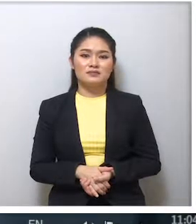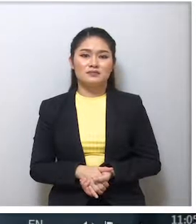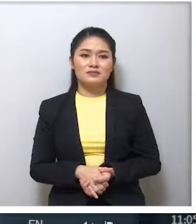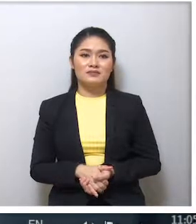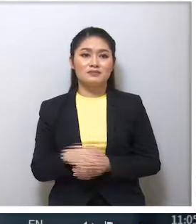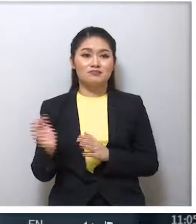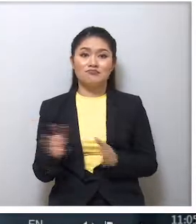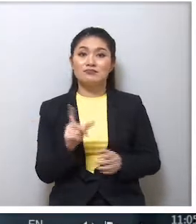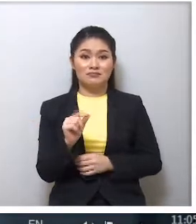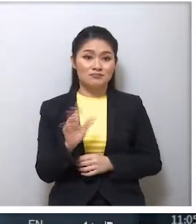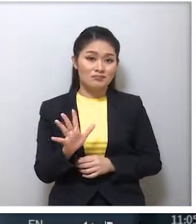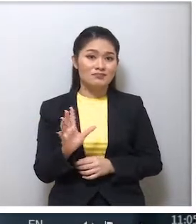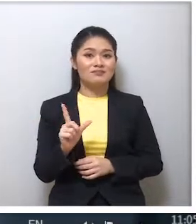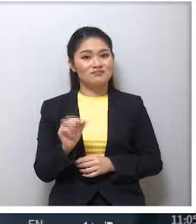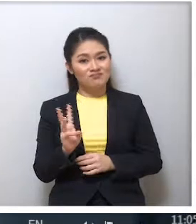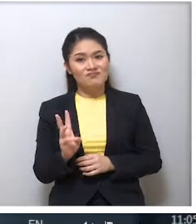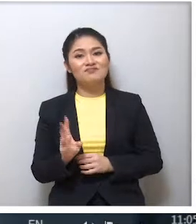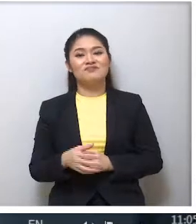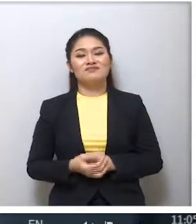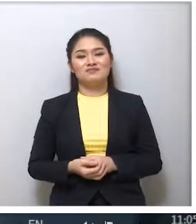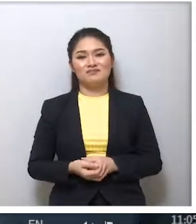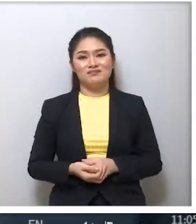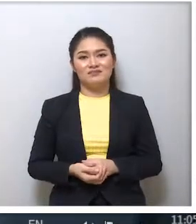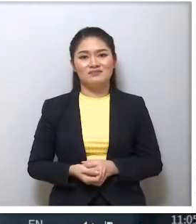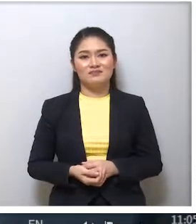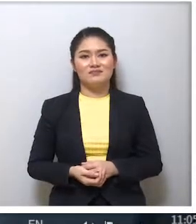แป๊บเดียวได้25-26ภาพแล้ว